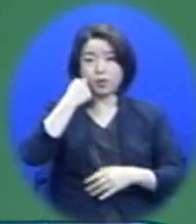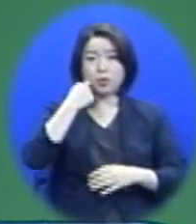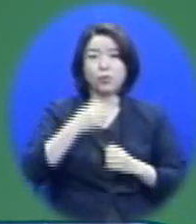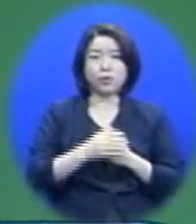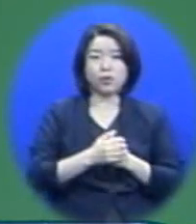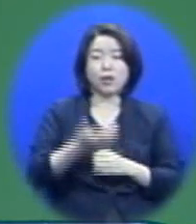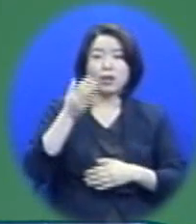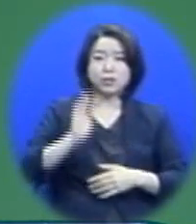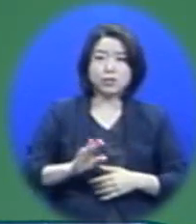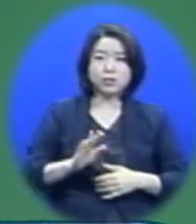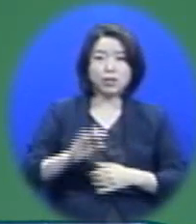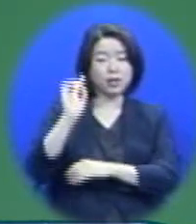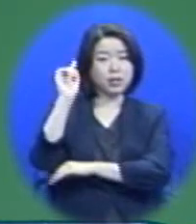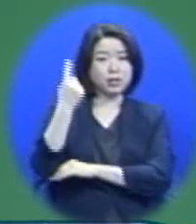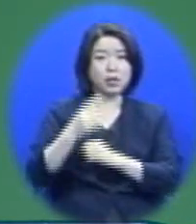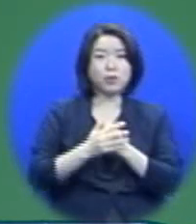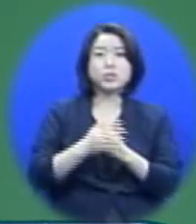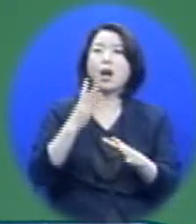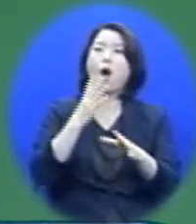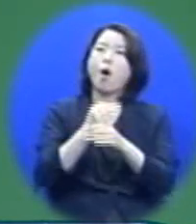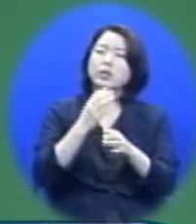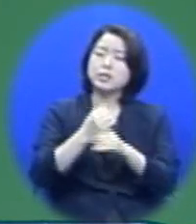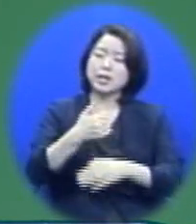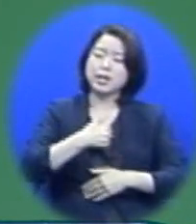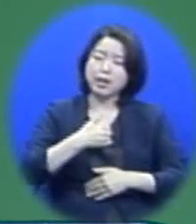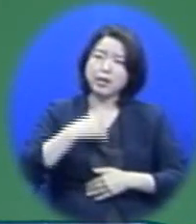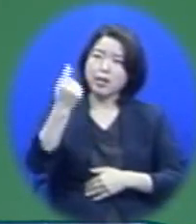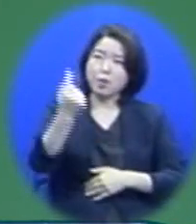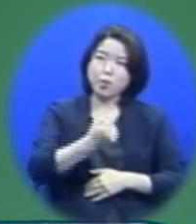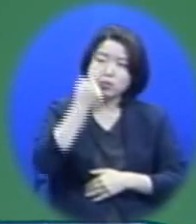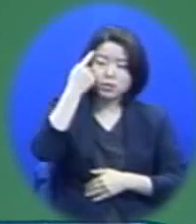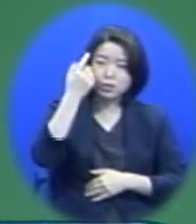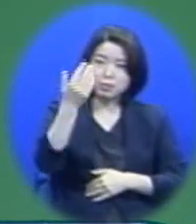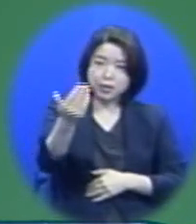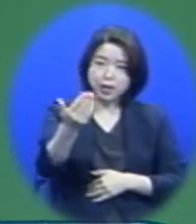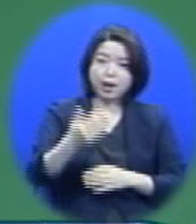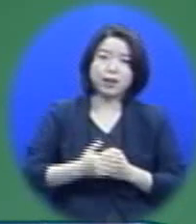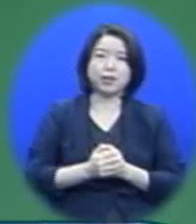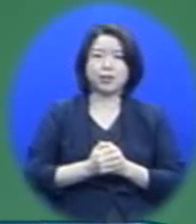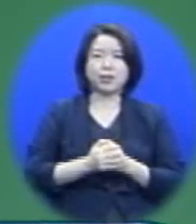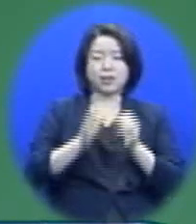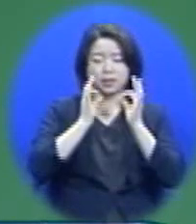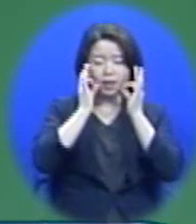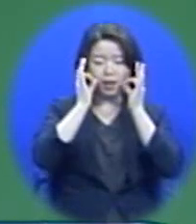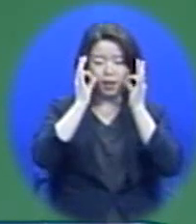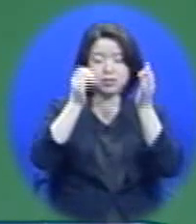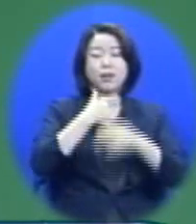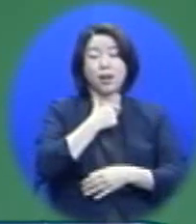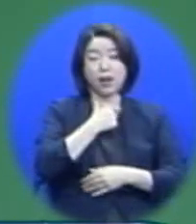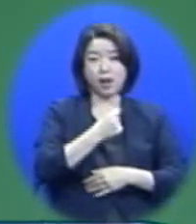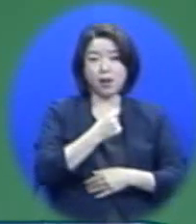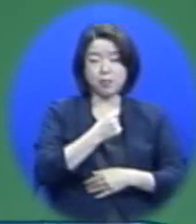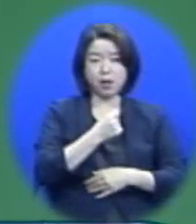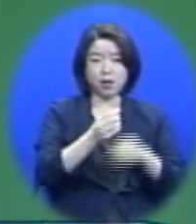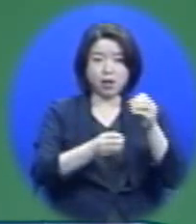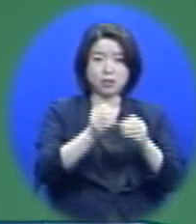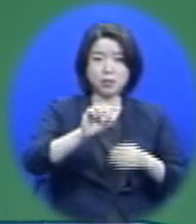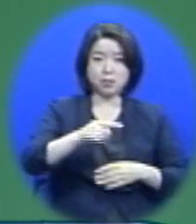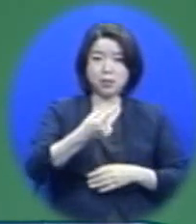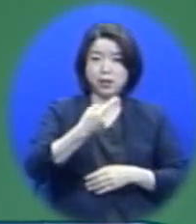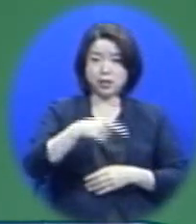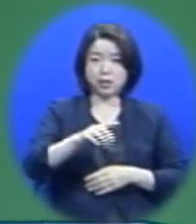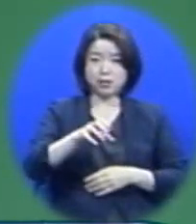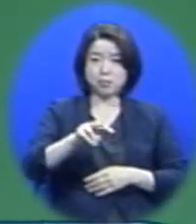그런데 다윗이 언제 나에게 오시렵니까? 이런 간절한 갈망을 그 시편 101편